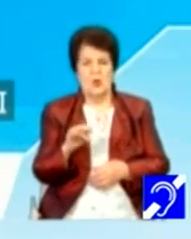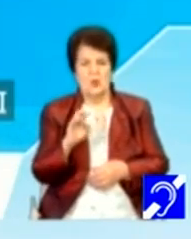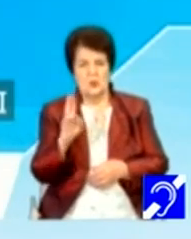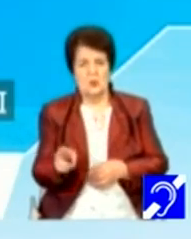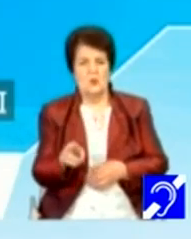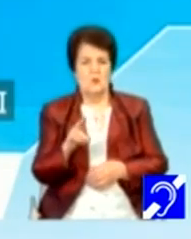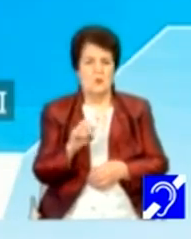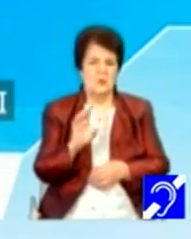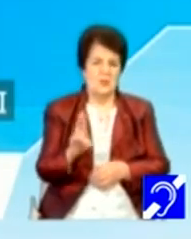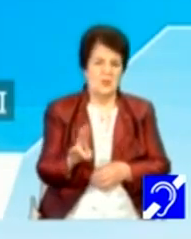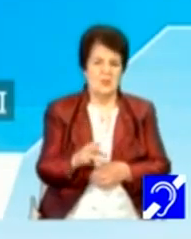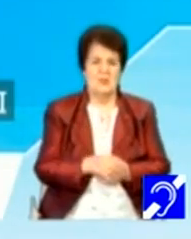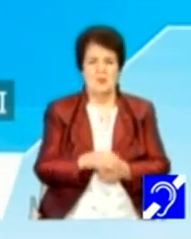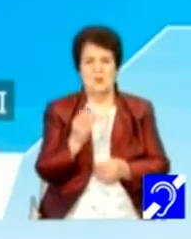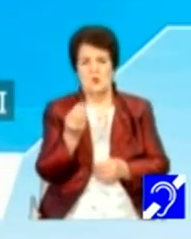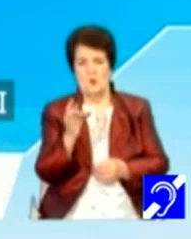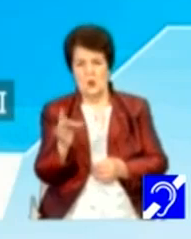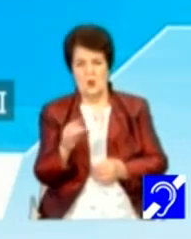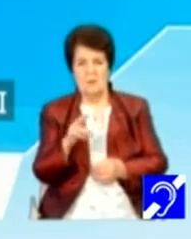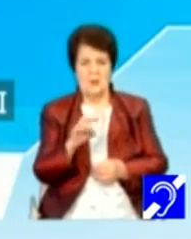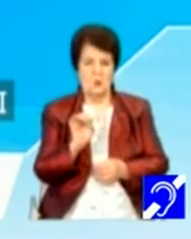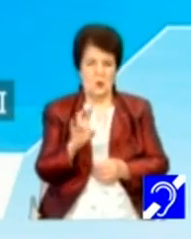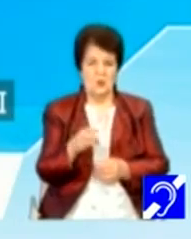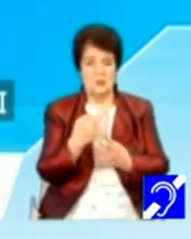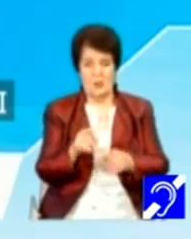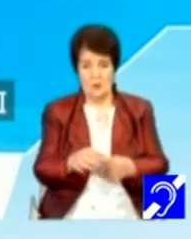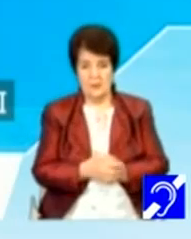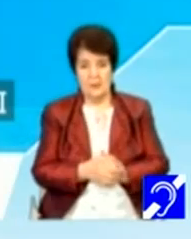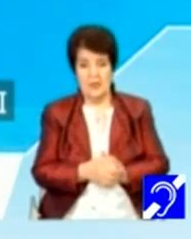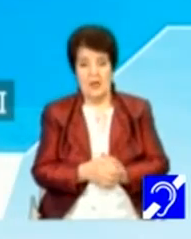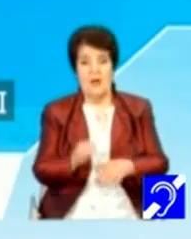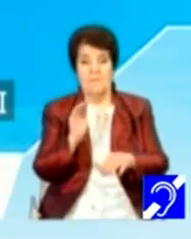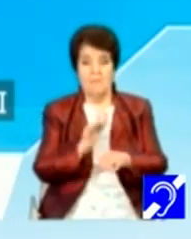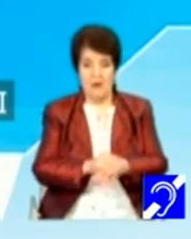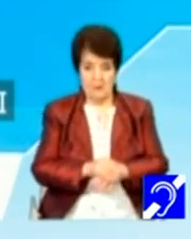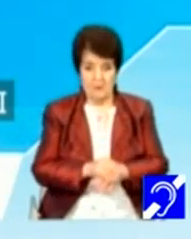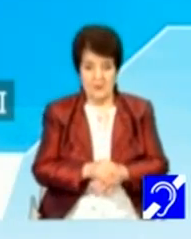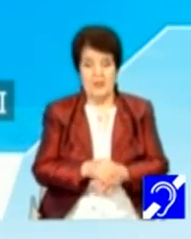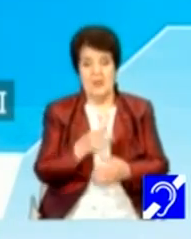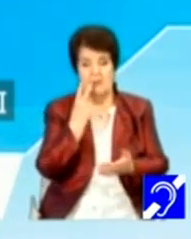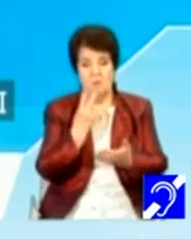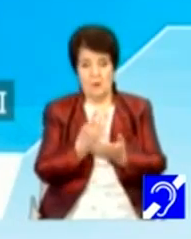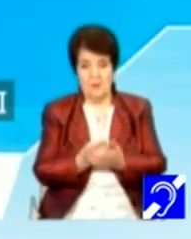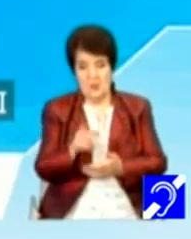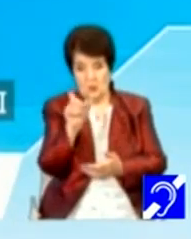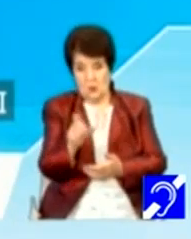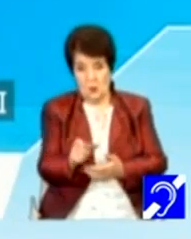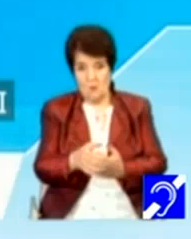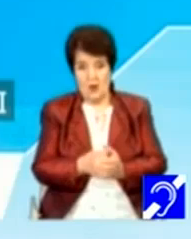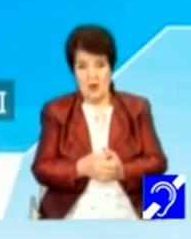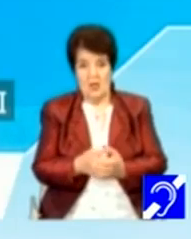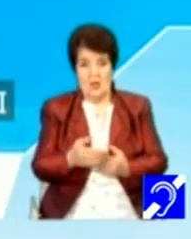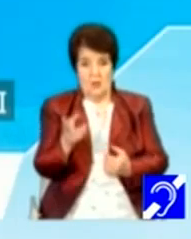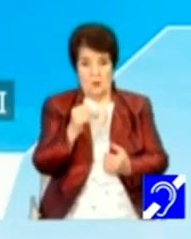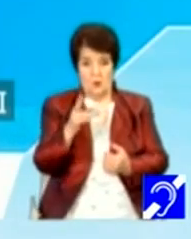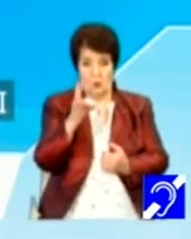banii lui Putin, pentru banii lui Șor sau lui Platon sau oricui altcineva. Fapta și consecvența vorbește în numele omului. Despre